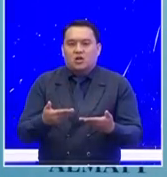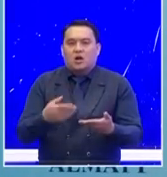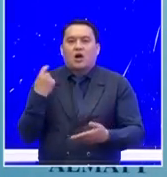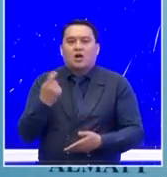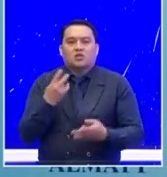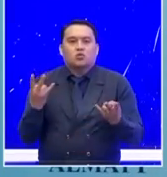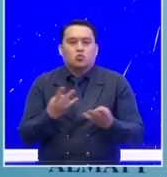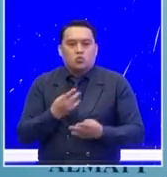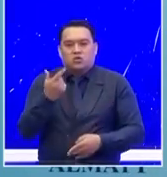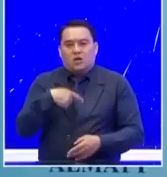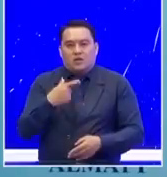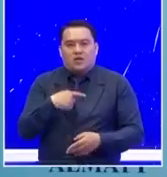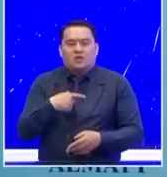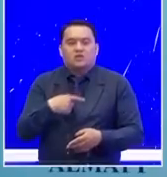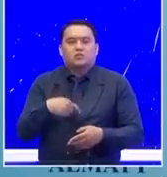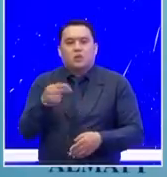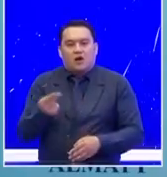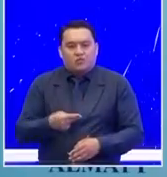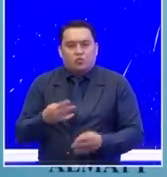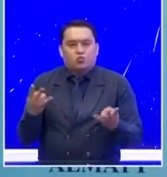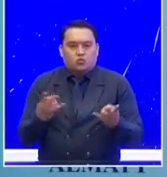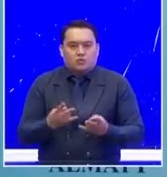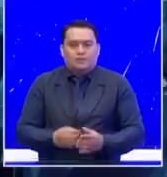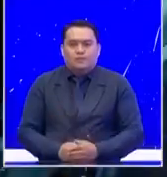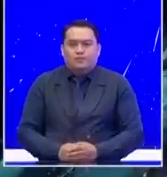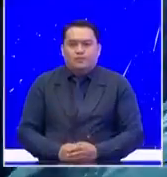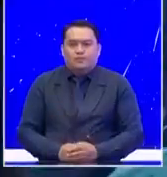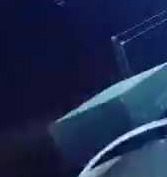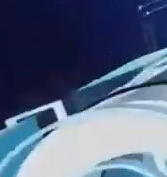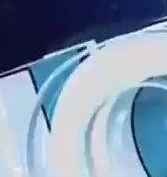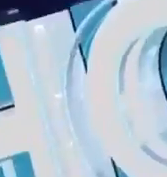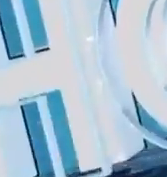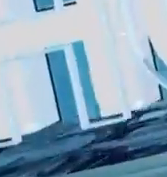владельцам необходимо при себе иметь ветеринарную справку.